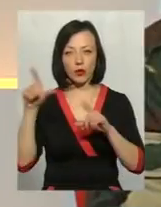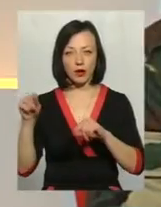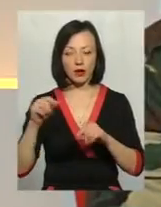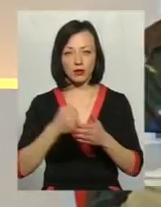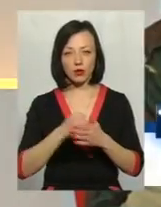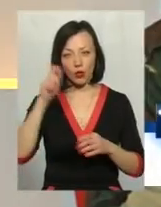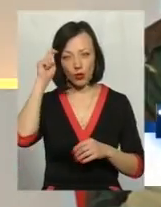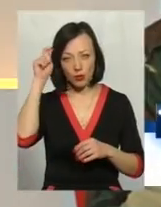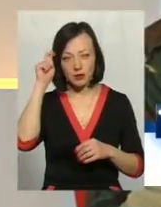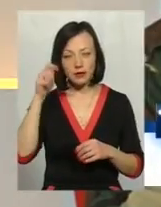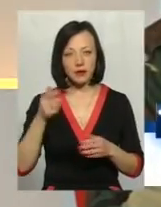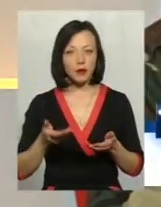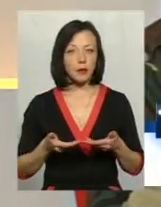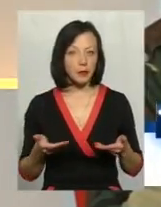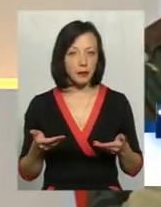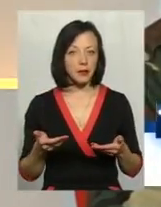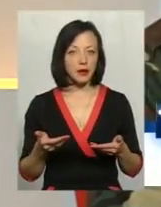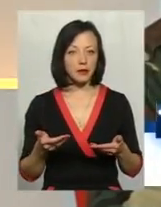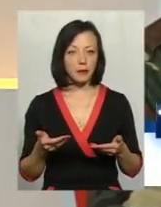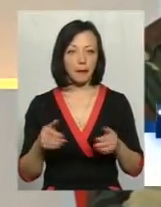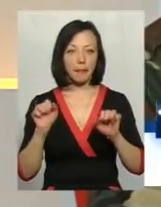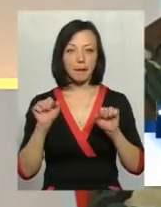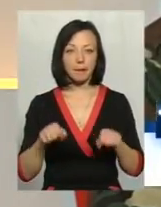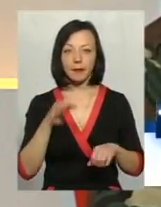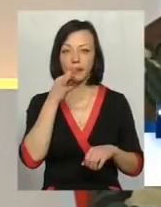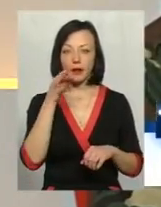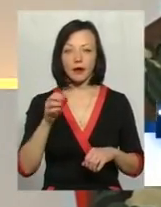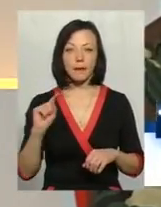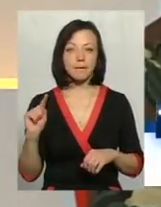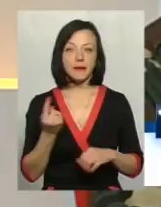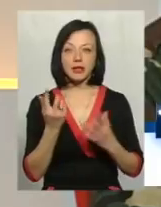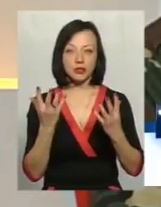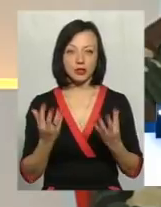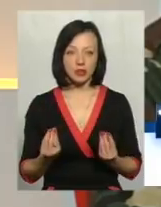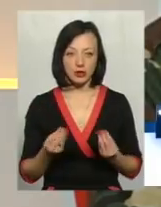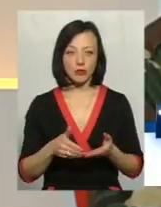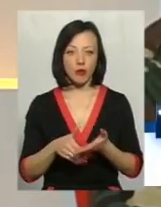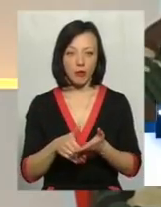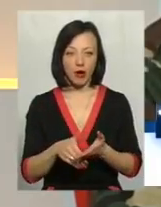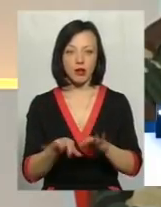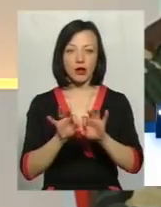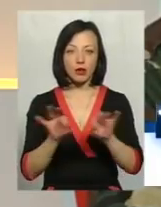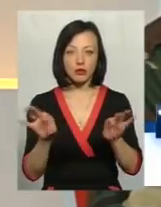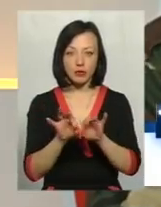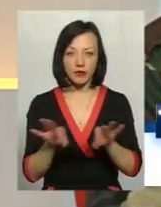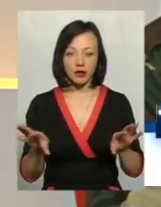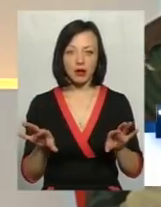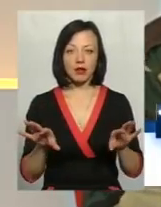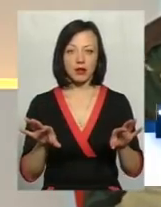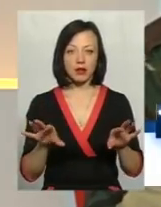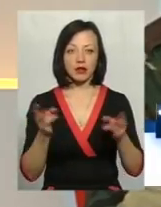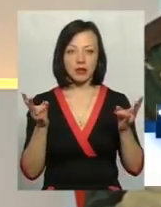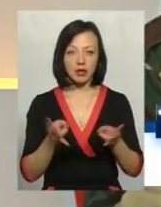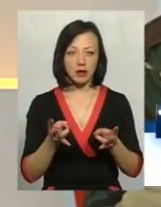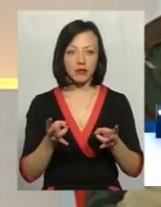хлопців. Ми їм, ну, можна сказати, перші дні допомагали, розповідали.